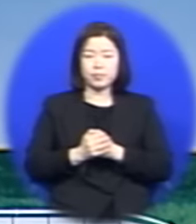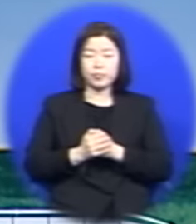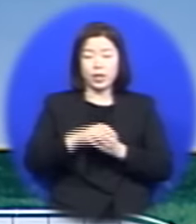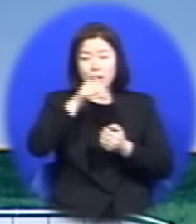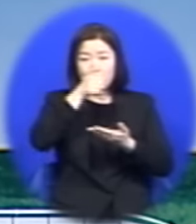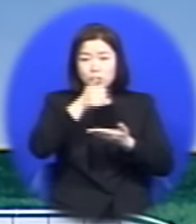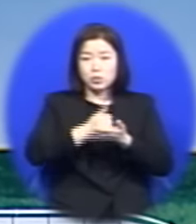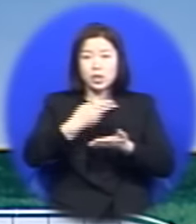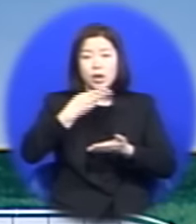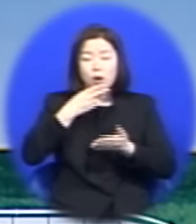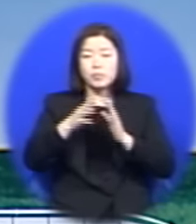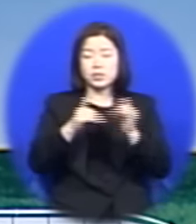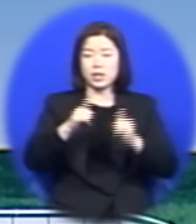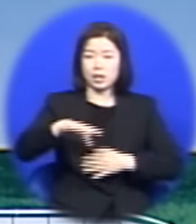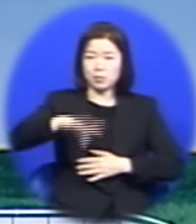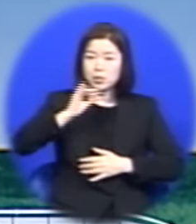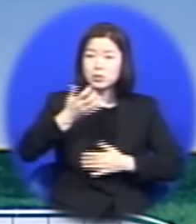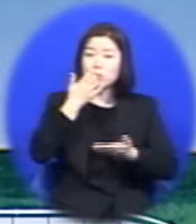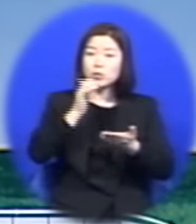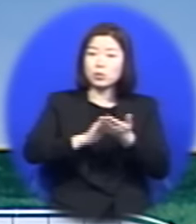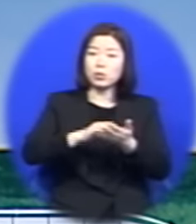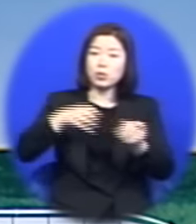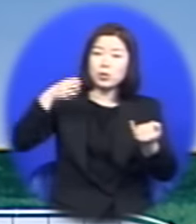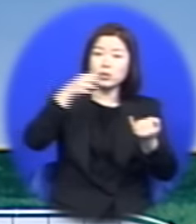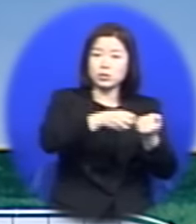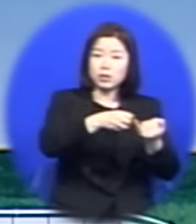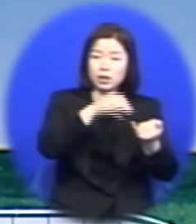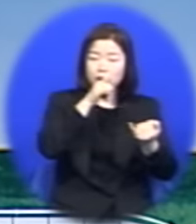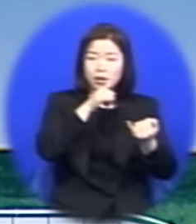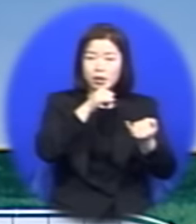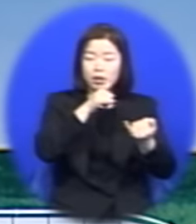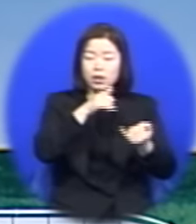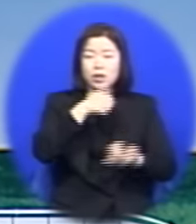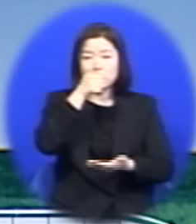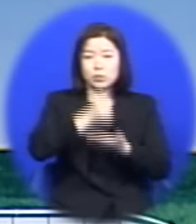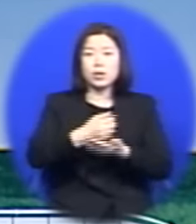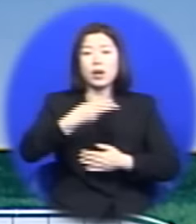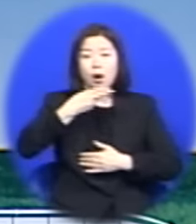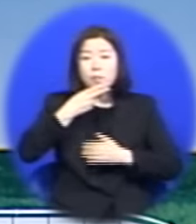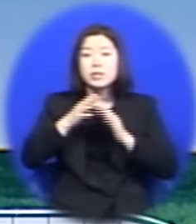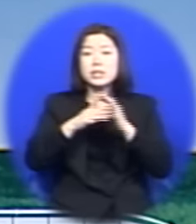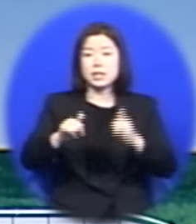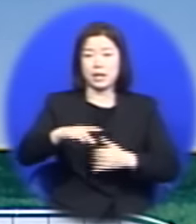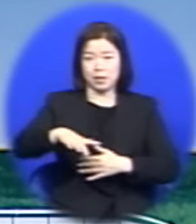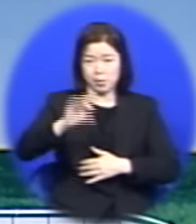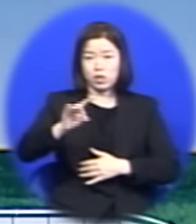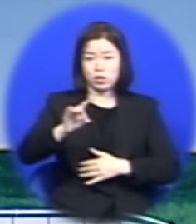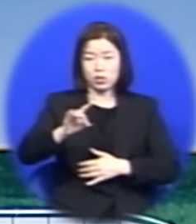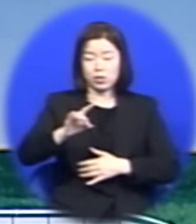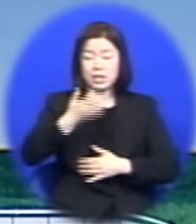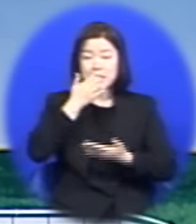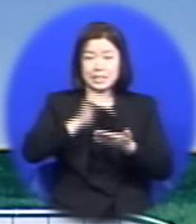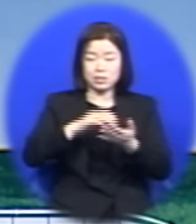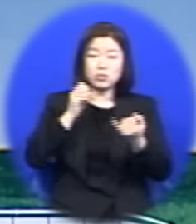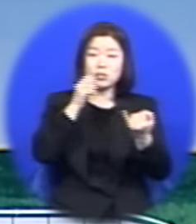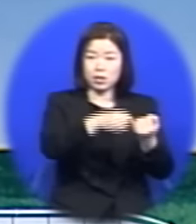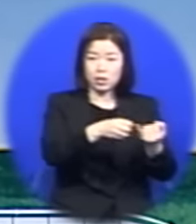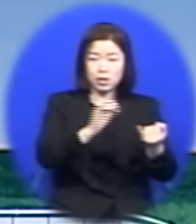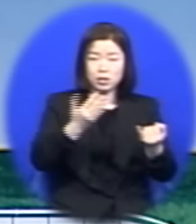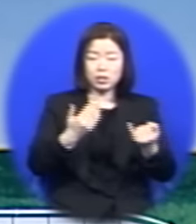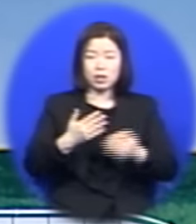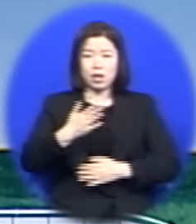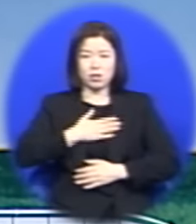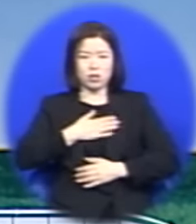죄 없는 자가 먼저 돌로 치라. 죄 없는 자가 먼저. 돌로 쳐야 되는데